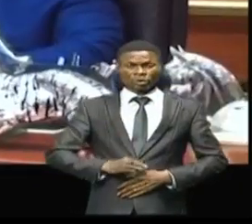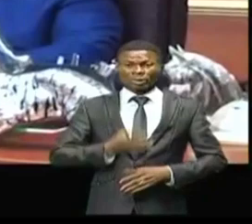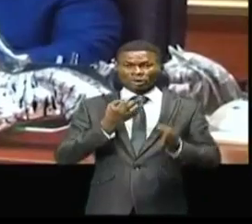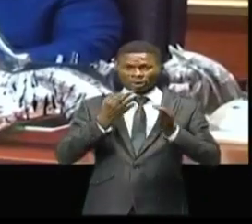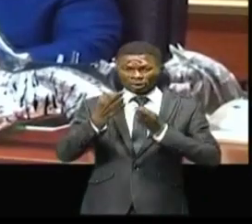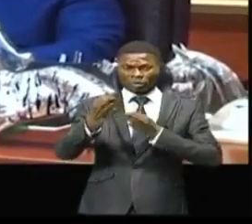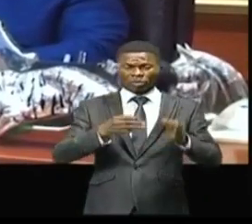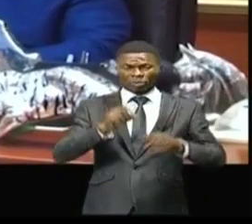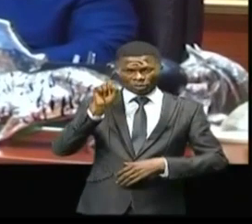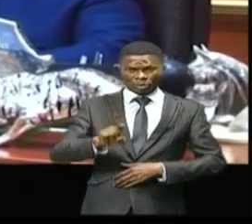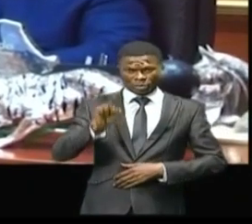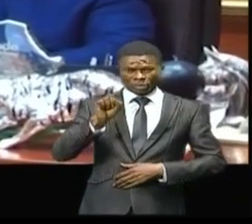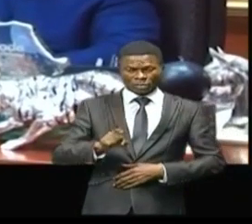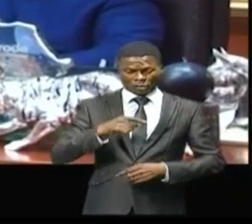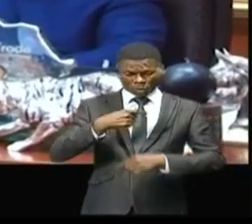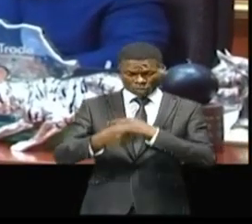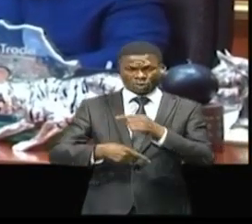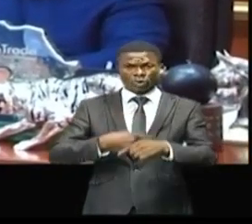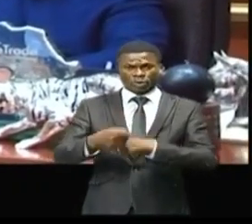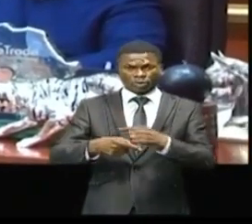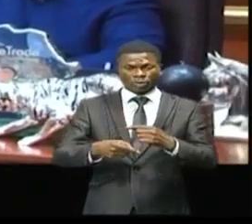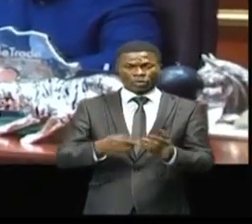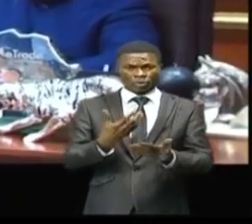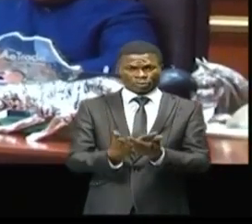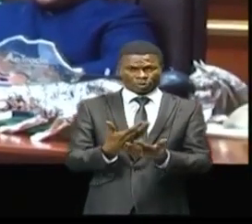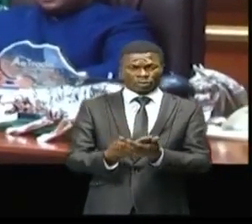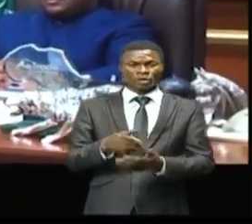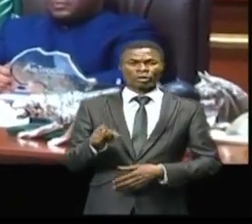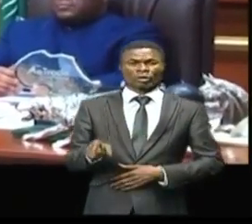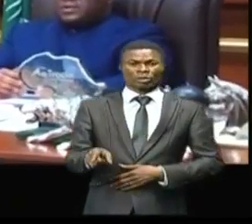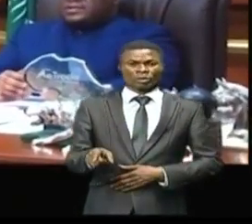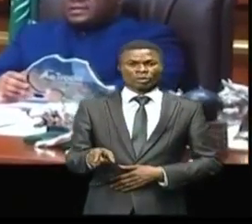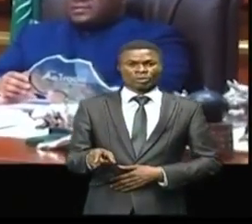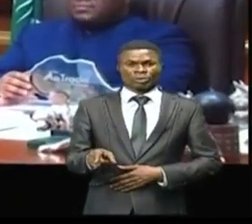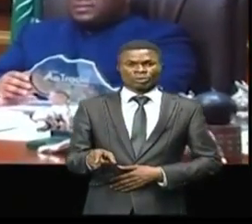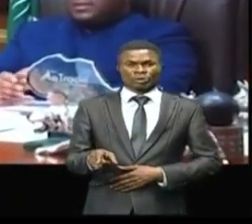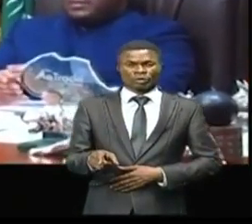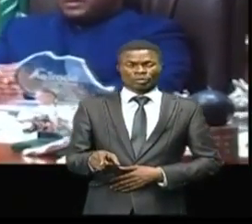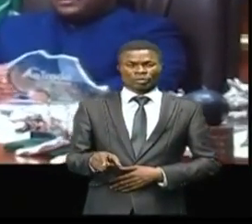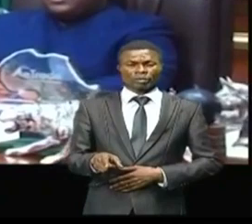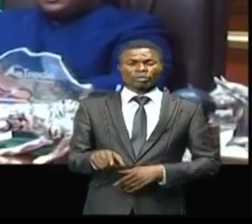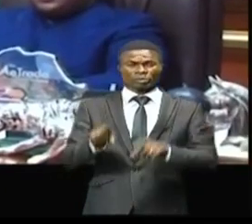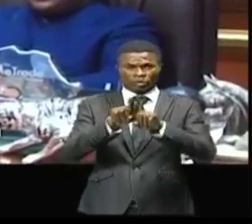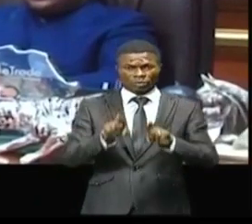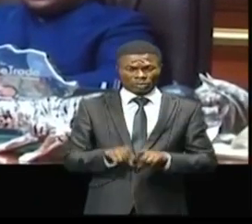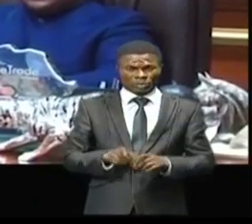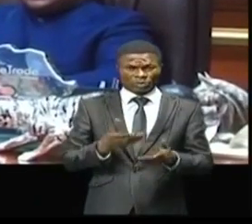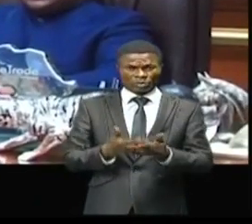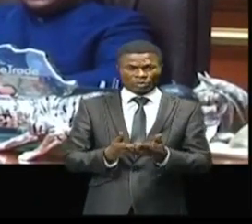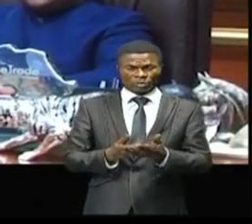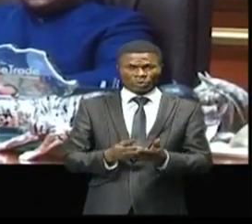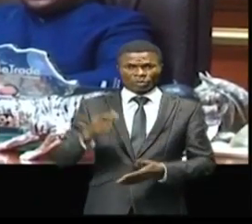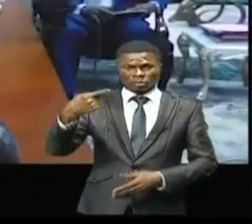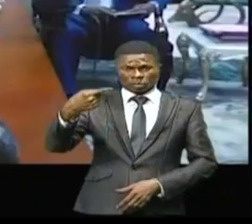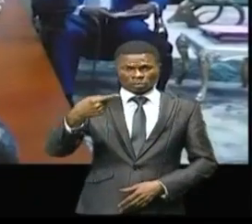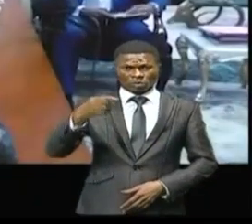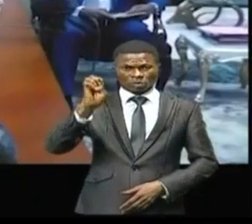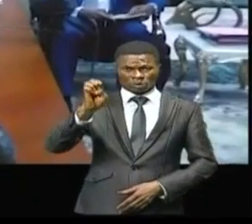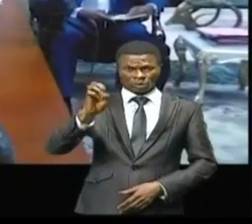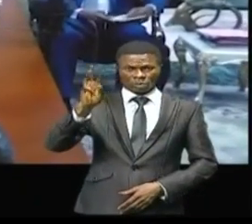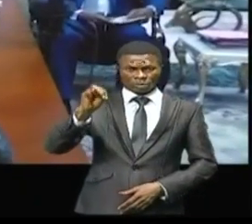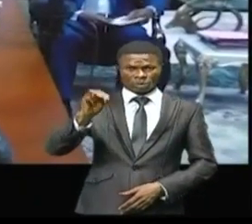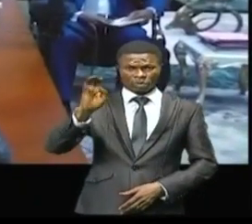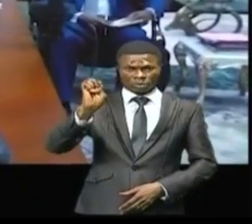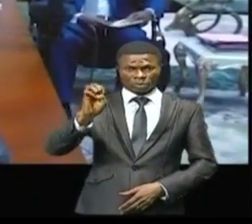précisé qu'il doit également être lancé à très court terme il s'agit respectivement des gamemna dans les Sidou